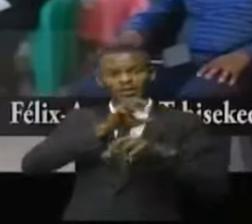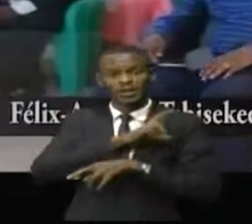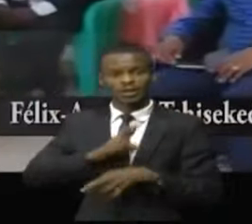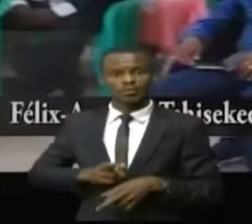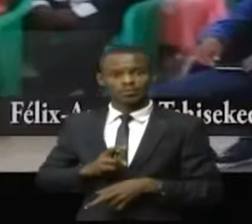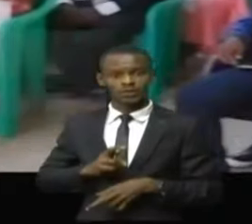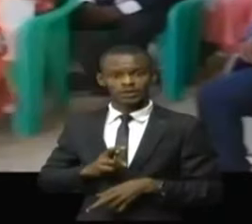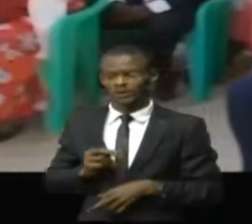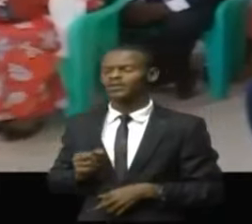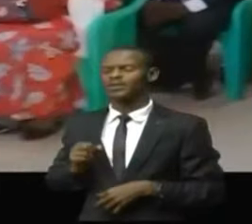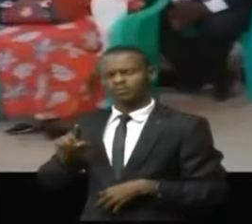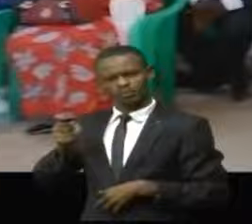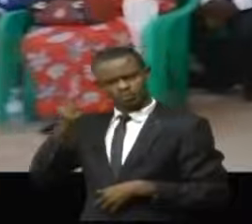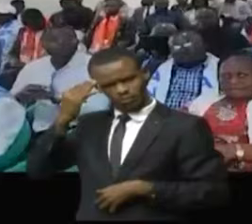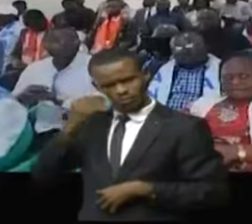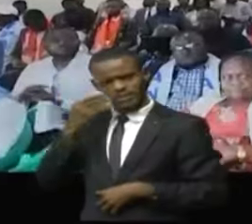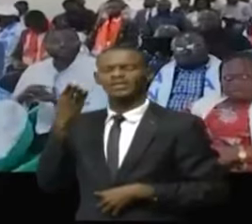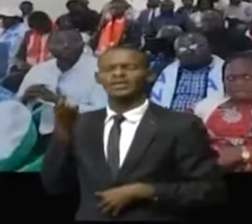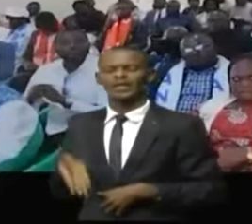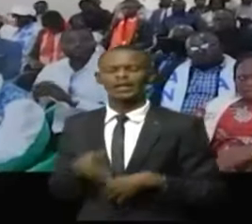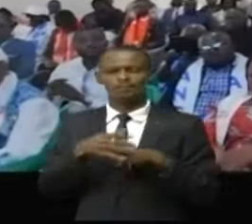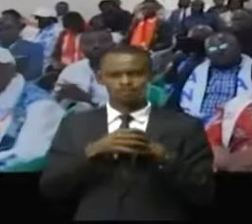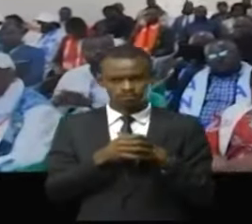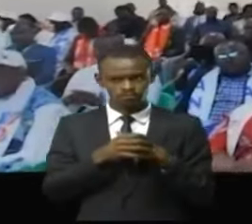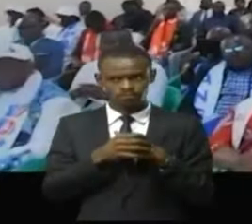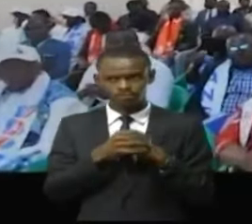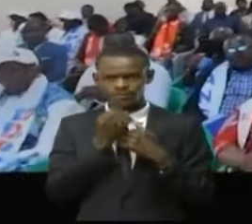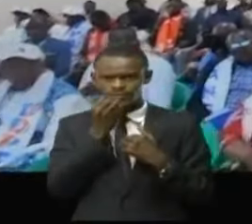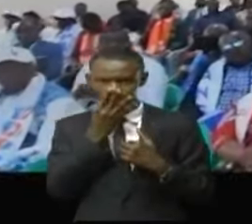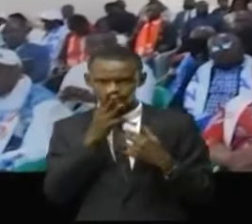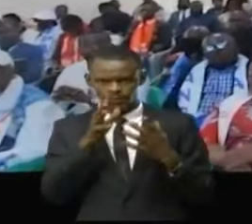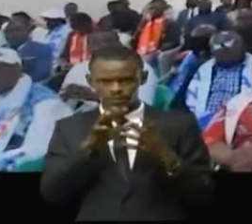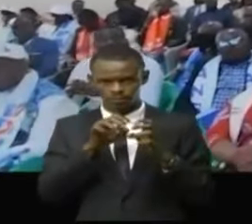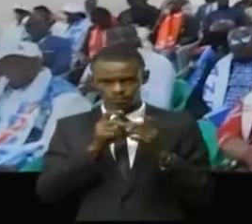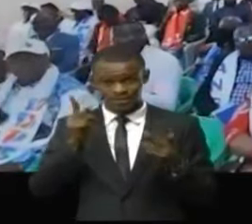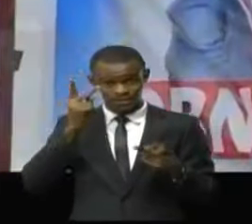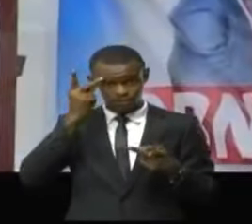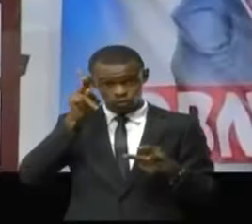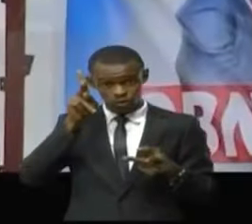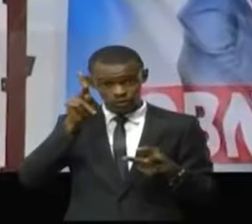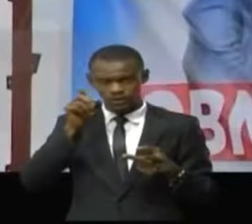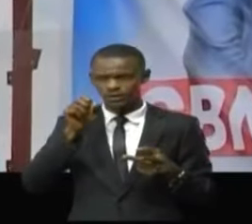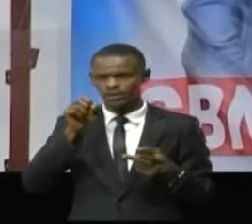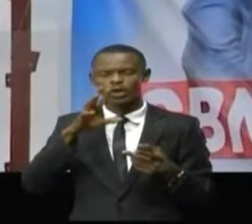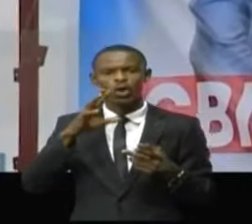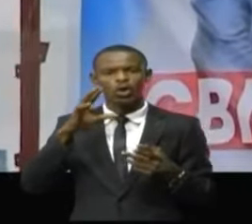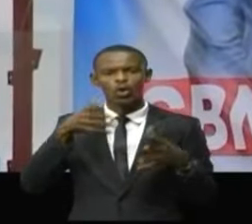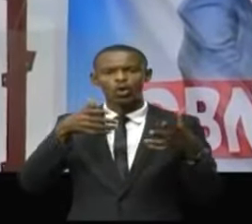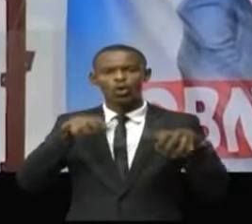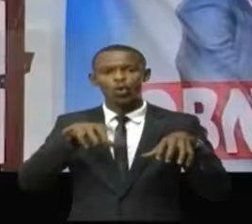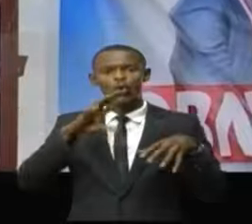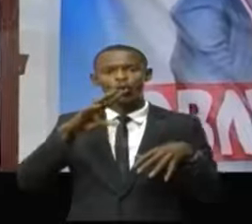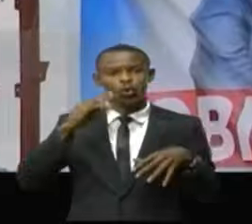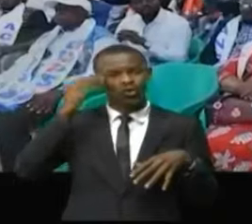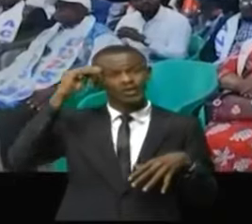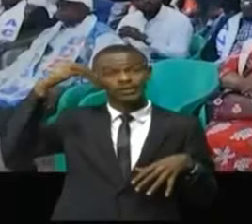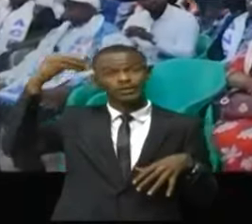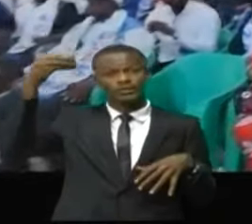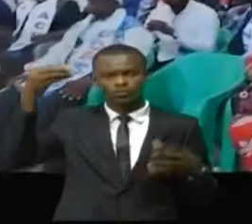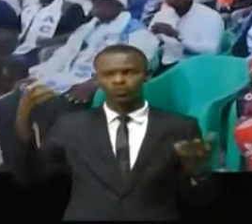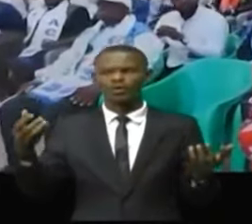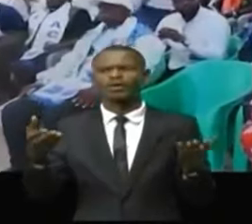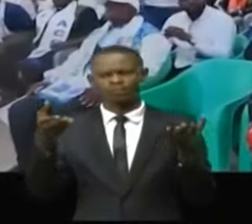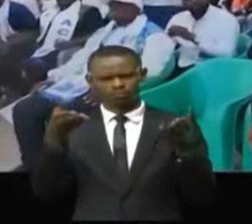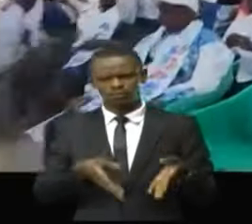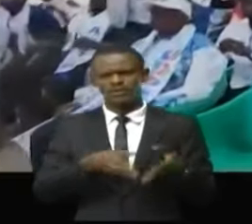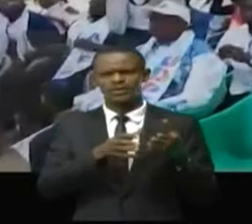Au nom de ses pairs, le fédéral de Congo Espoir réitère leur engagement en faveur de Félix-Antoine Tshisekedi Tshilombo. L'Union sacrée